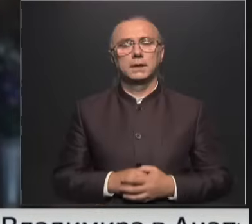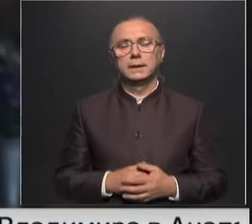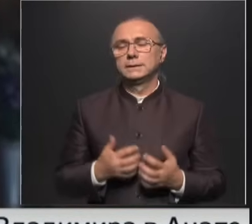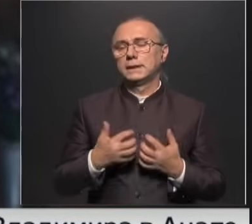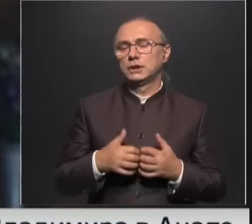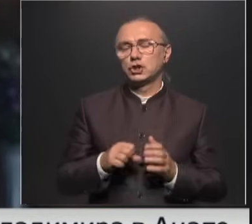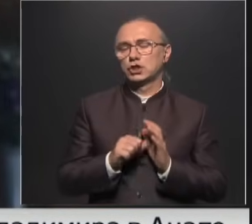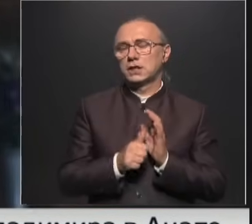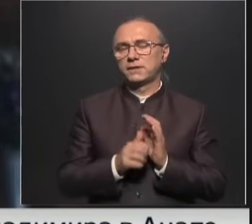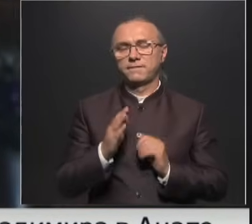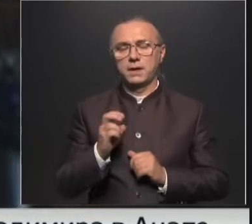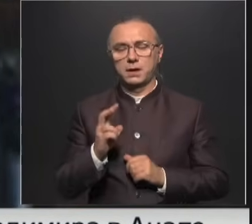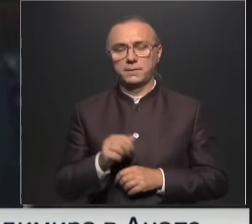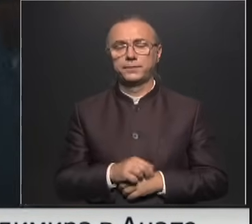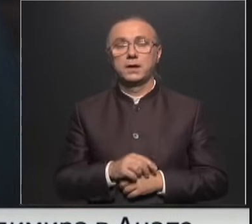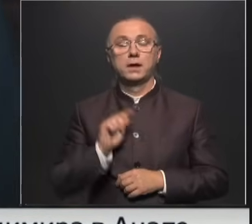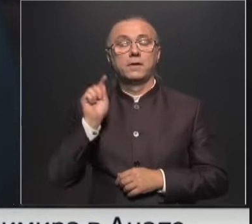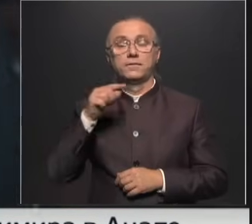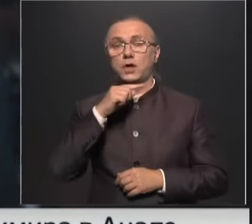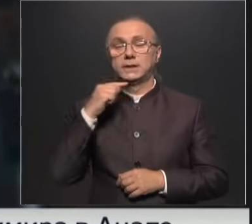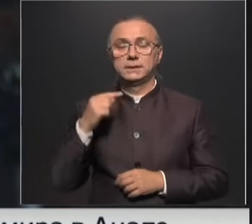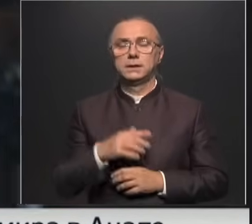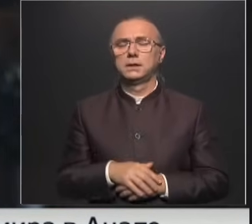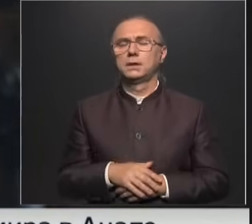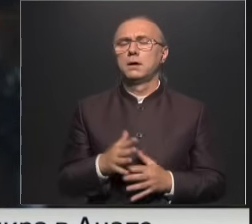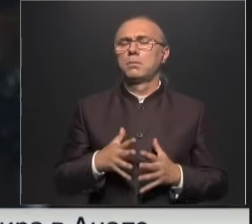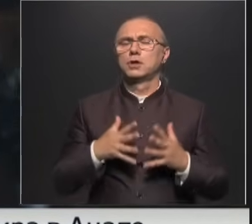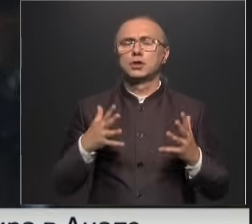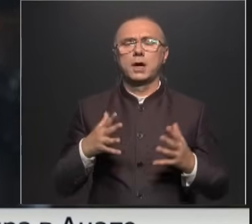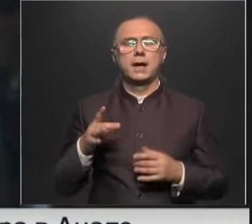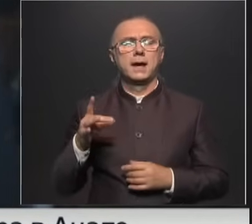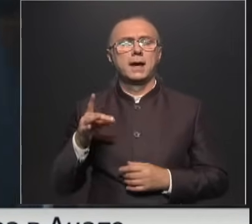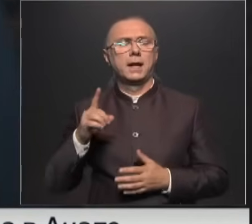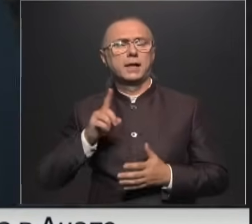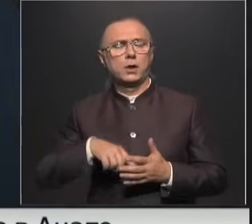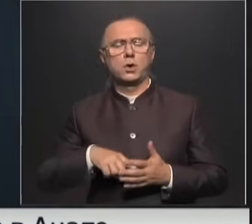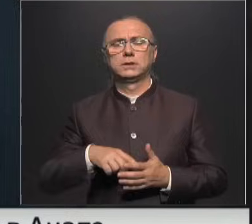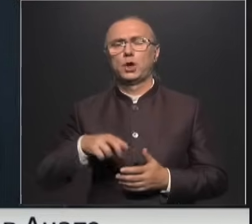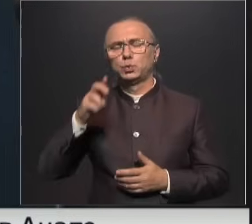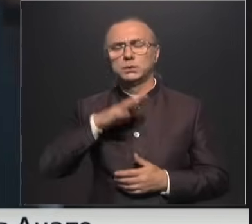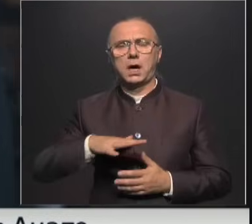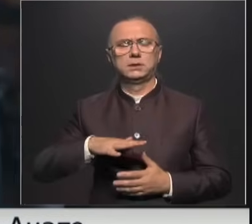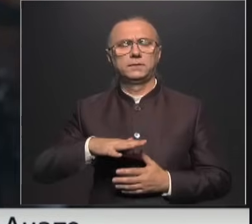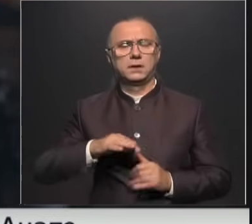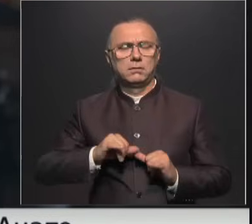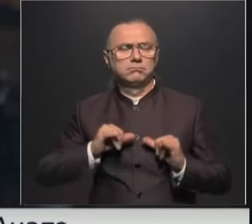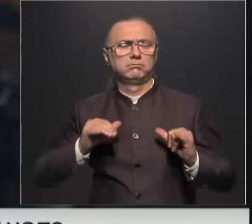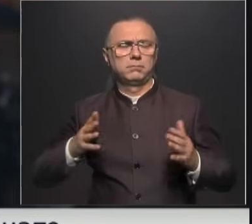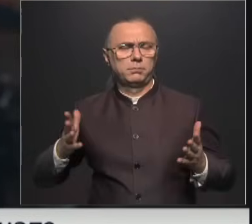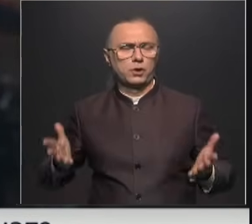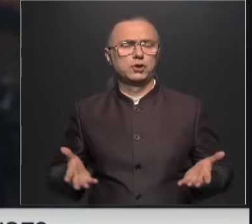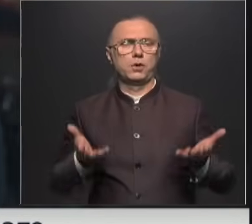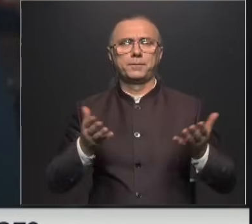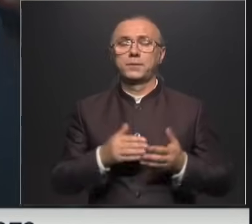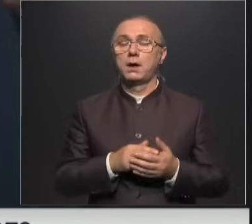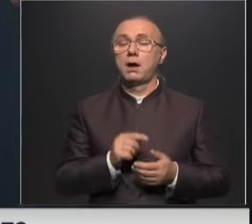Середина XVI века в России характеризуется большим религиозным и государственным подъемом. А на Востоке в это же